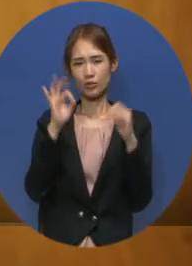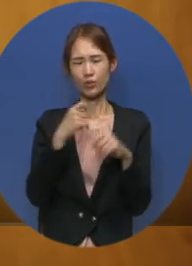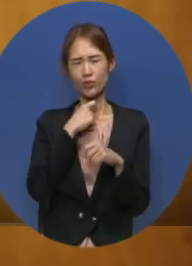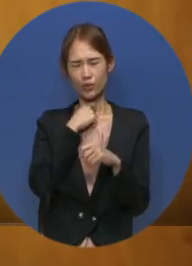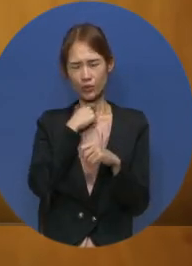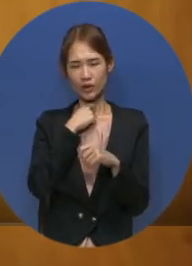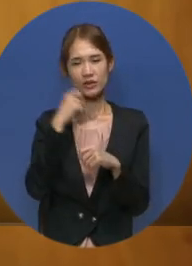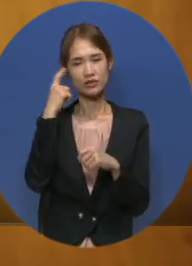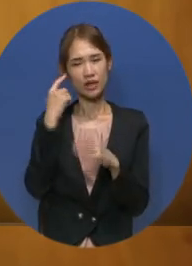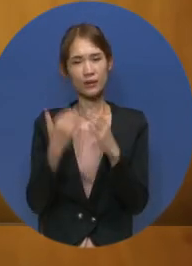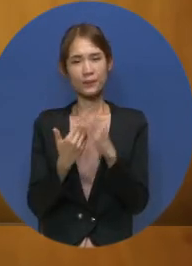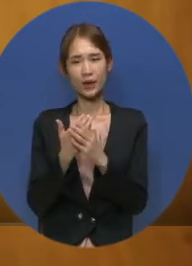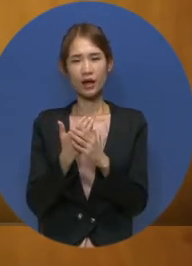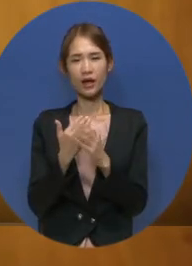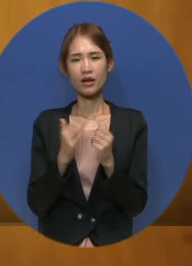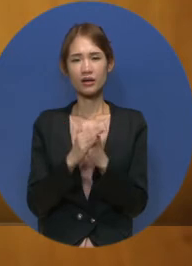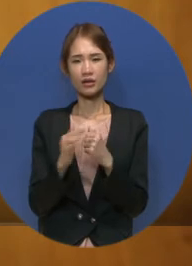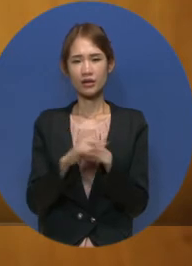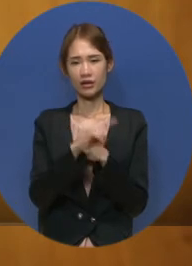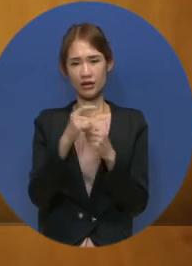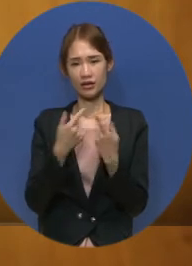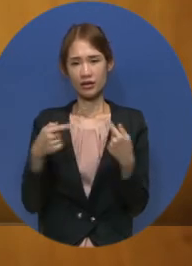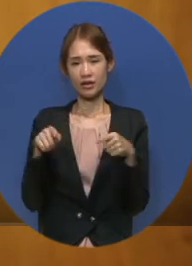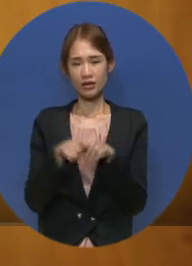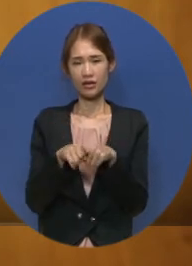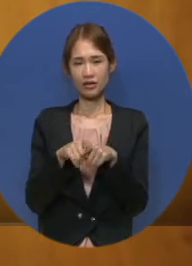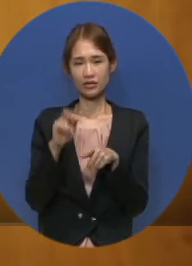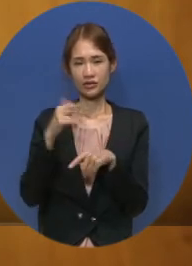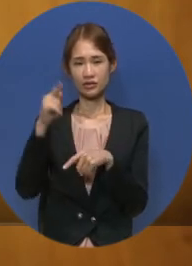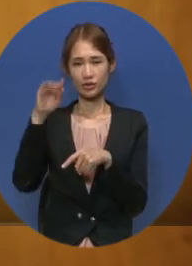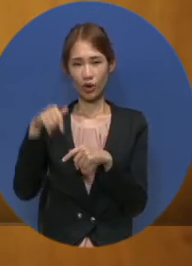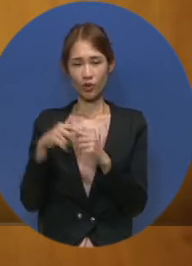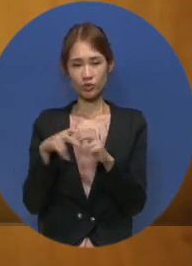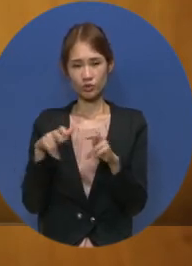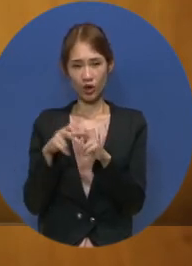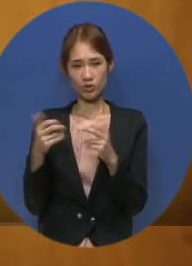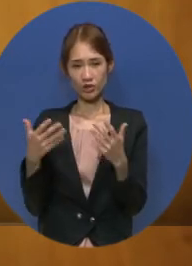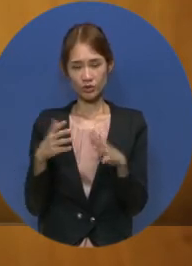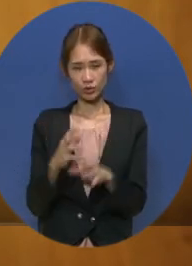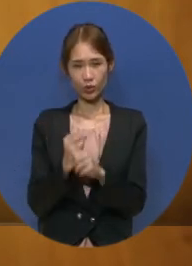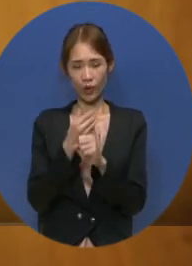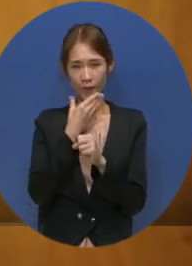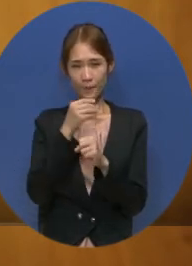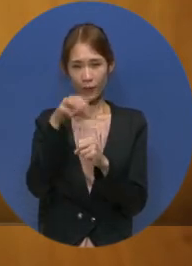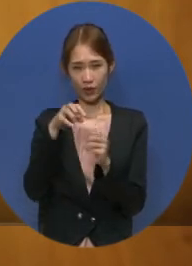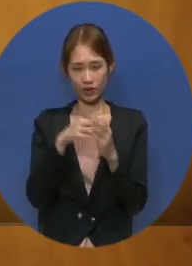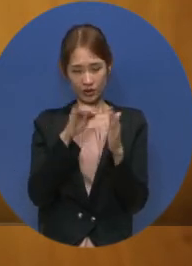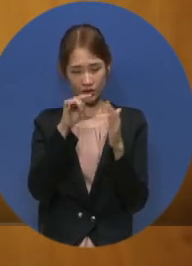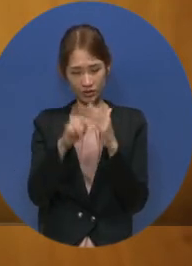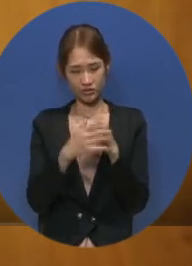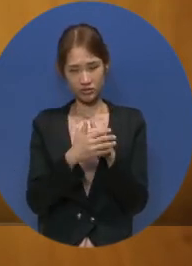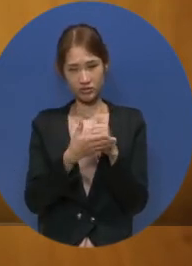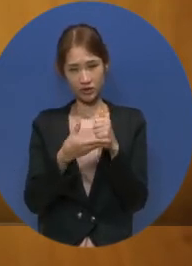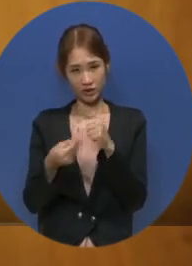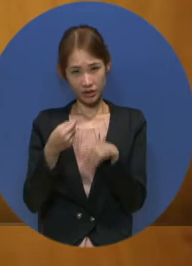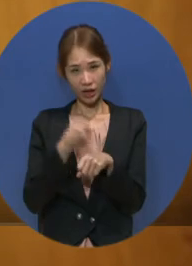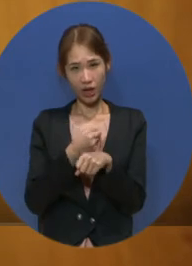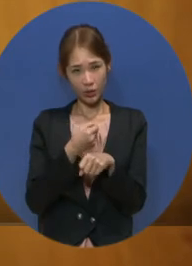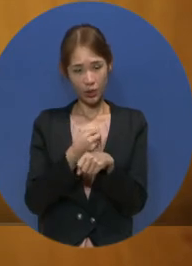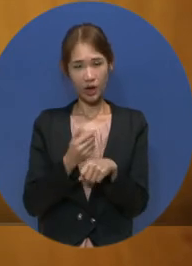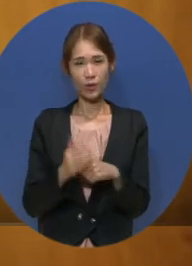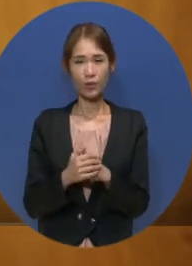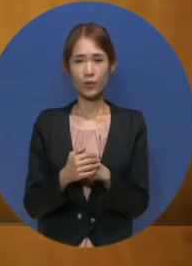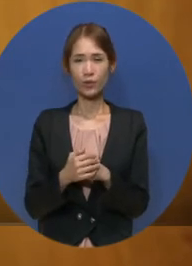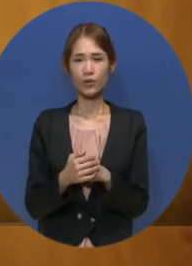있으면 좋겠다는 생각을 하면서 이제 이분들과 함께 그 서부 장애인 종합복지관 쪽에서 이제